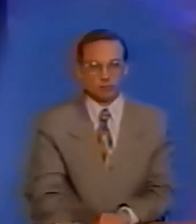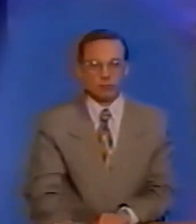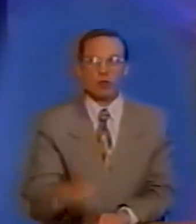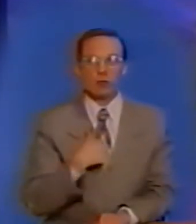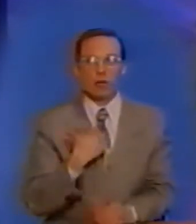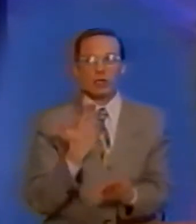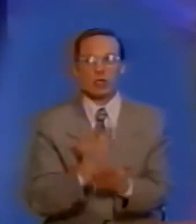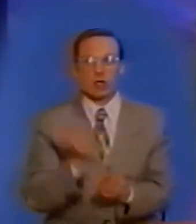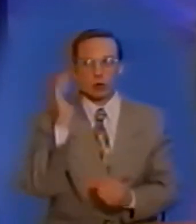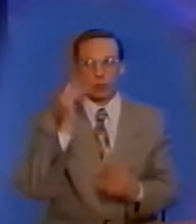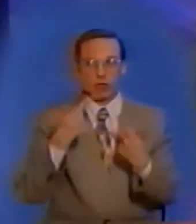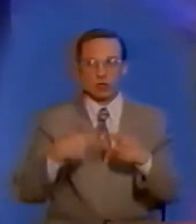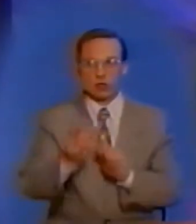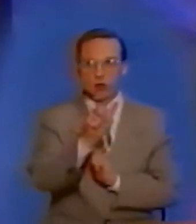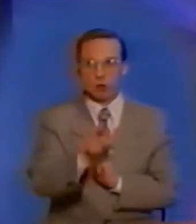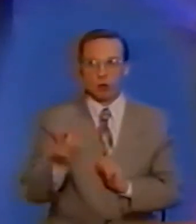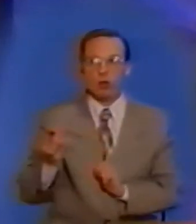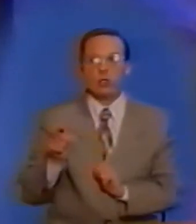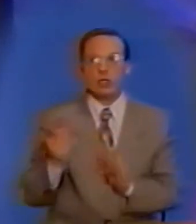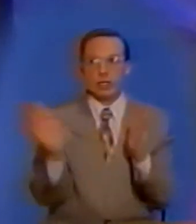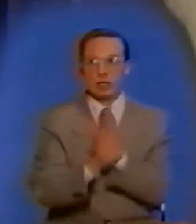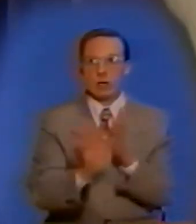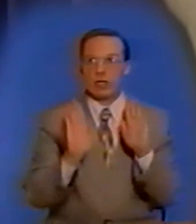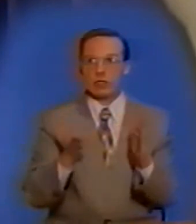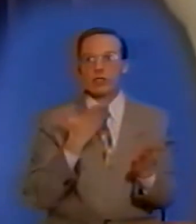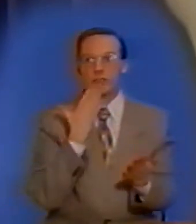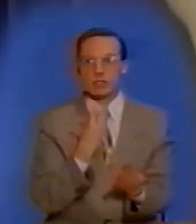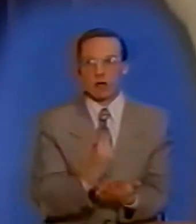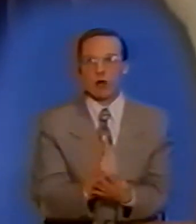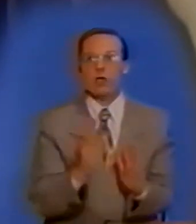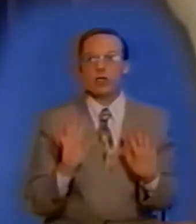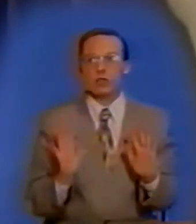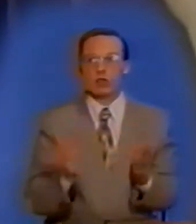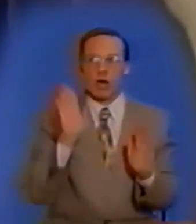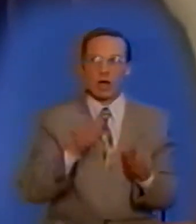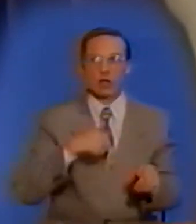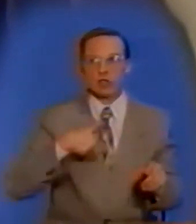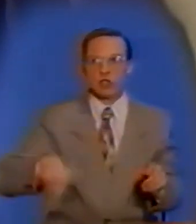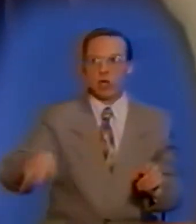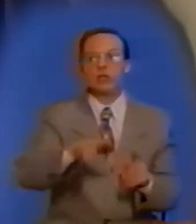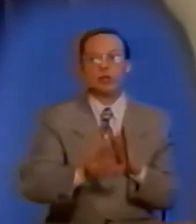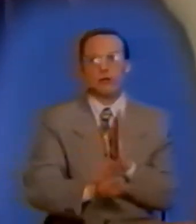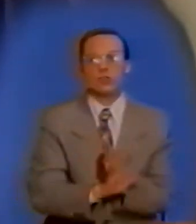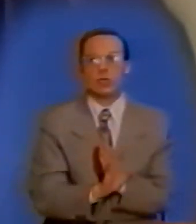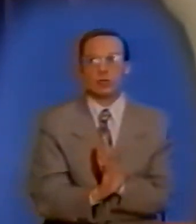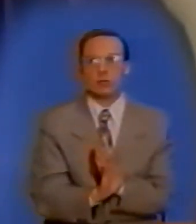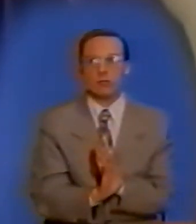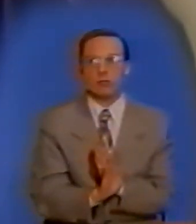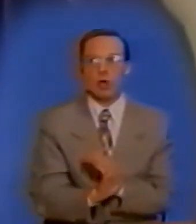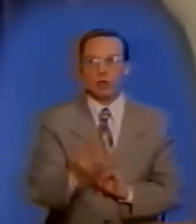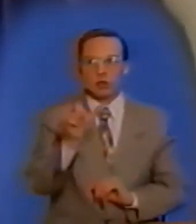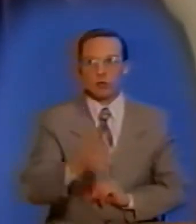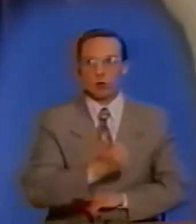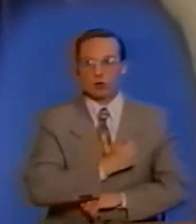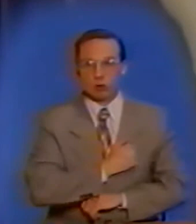Man yra rūpė ir kitų žmonių likimai, ne vien tik savo, kad kažkoks, va, ai, aš išeisiu ir viskas. Žmogus